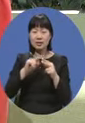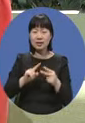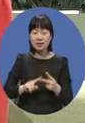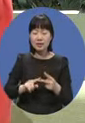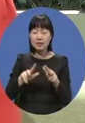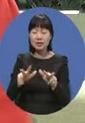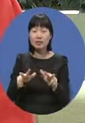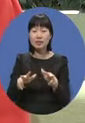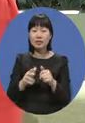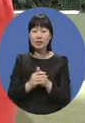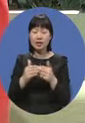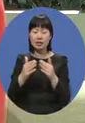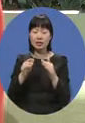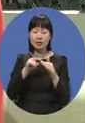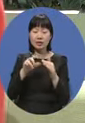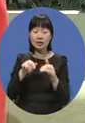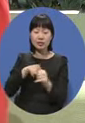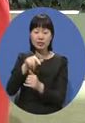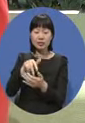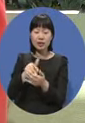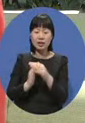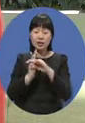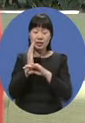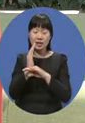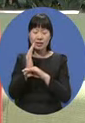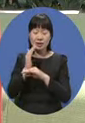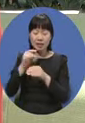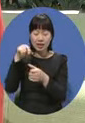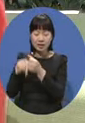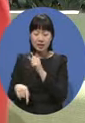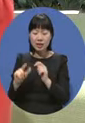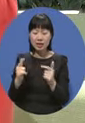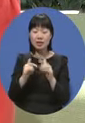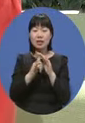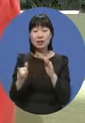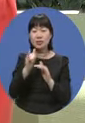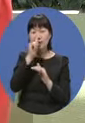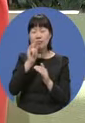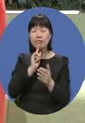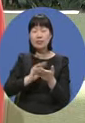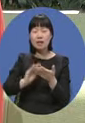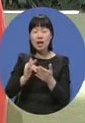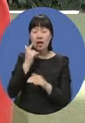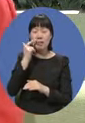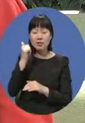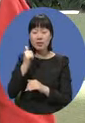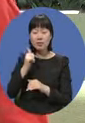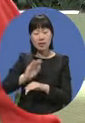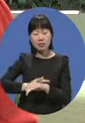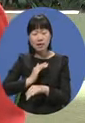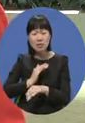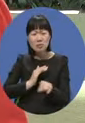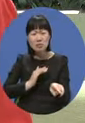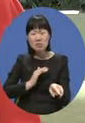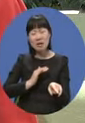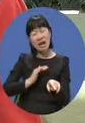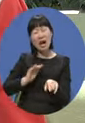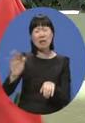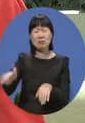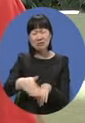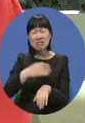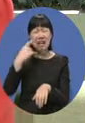아니면은음 집안에 분위기가 좀 지나치게 진지하지 않는 가족들도 있어요 그 아빠도 무슨 잘못하고 막에 막 이제 이러면서